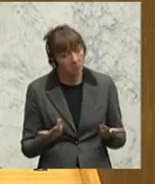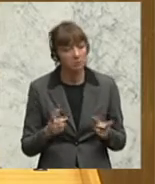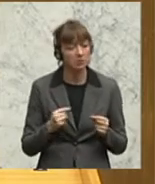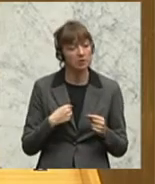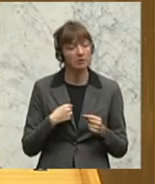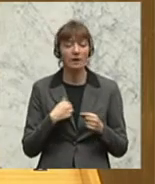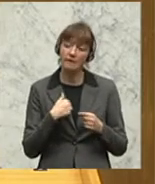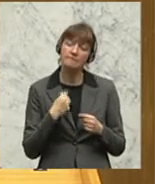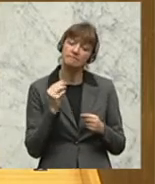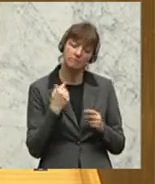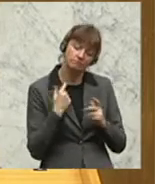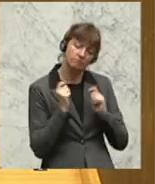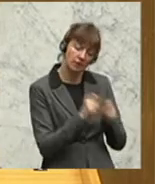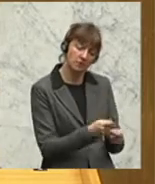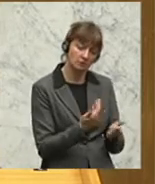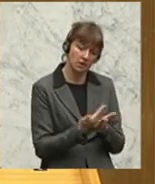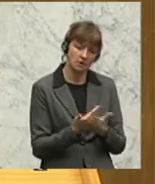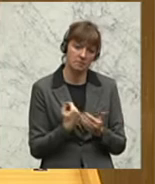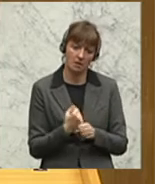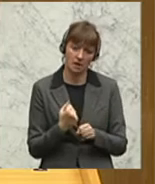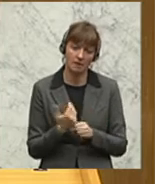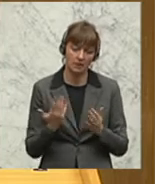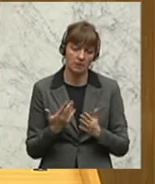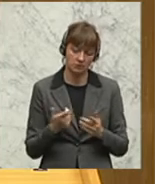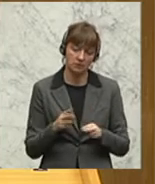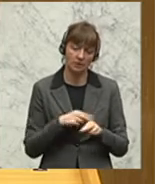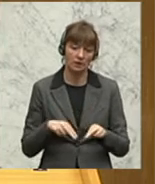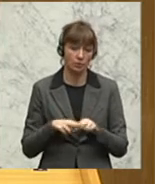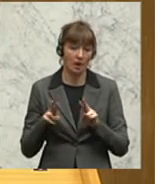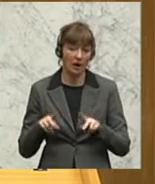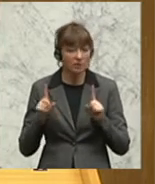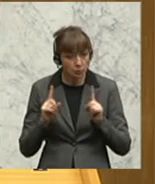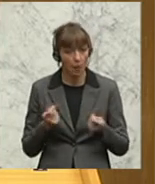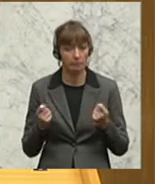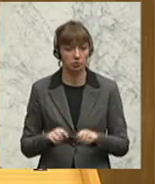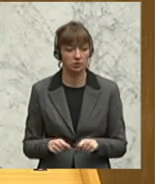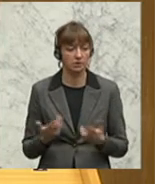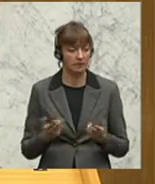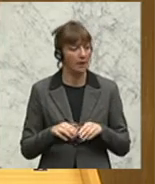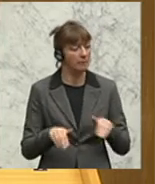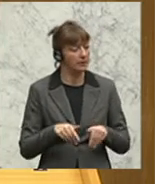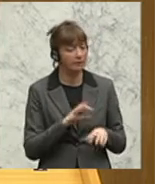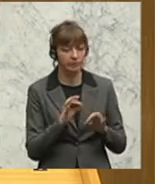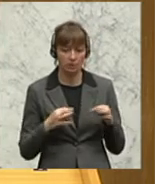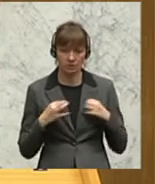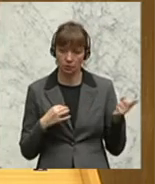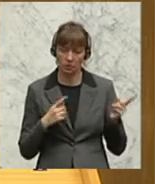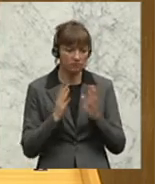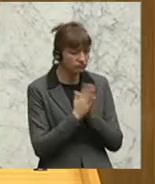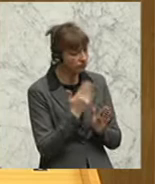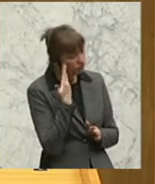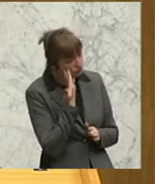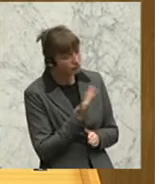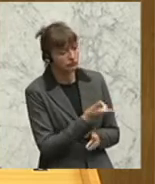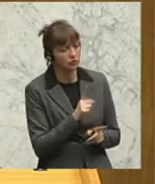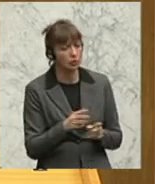folgenden Entschließungsantrag ein. Der Nationalrat wolle beschließen, der Bundesminister für Gesundheit wird ersucht, mit seinen Amtskollegen